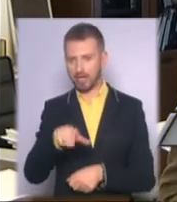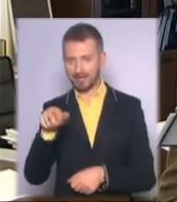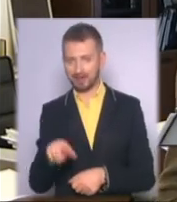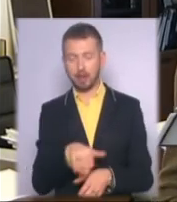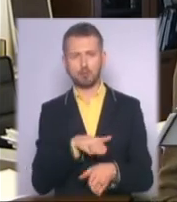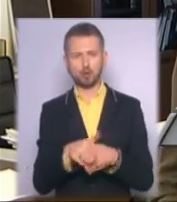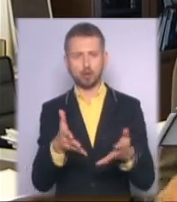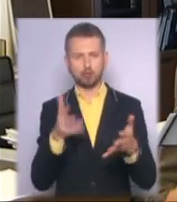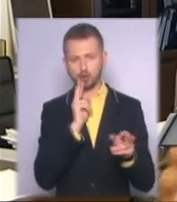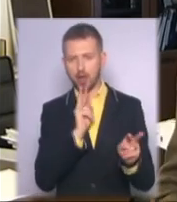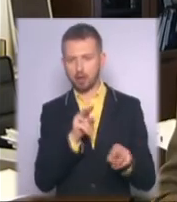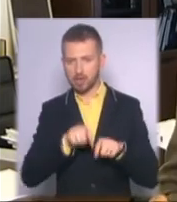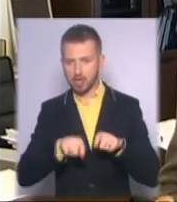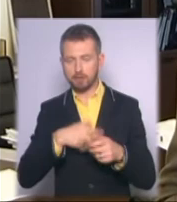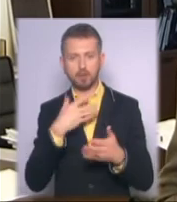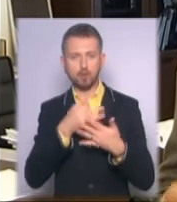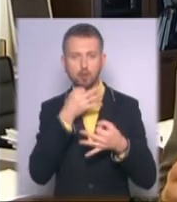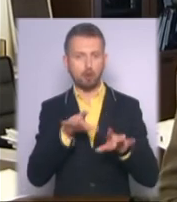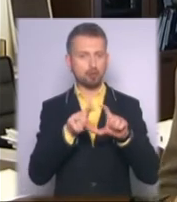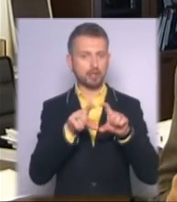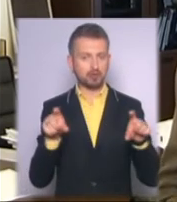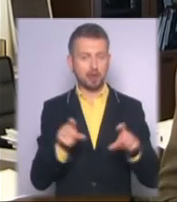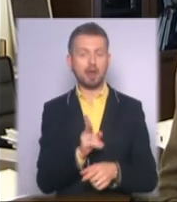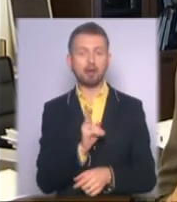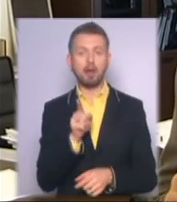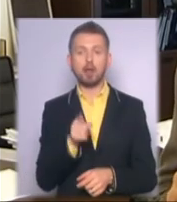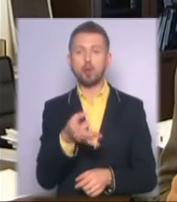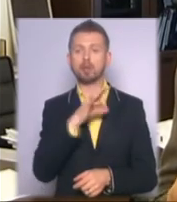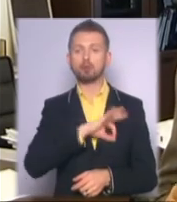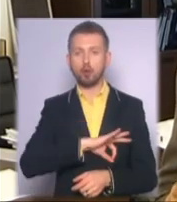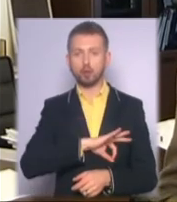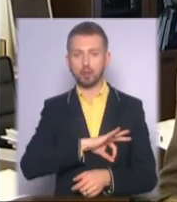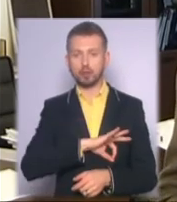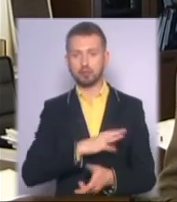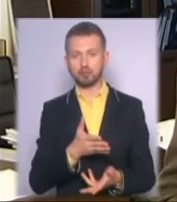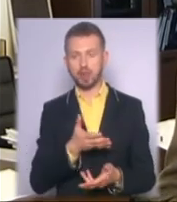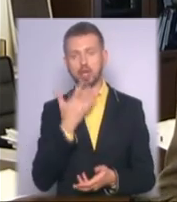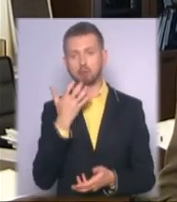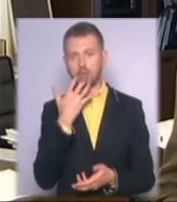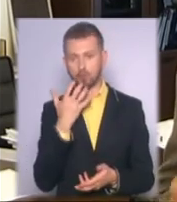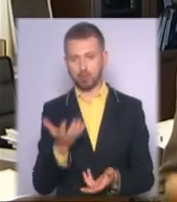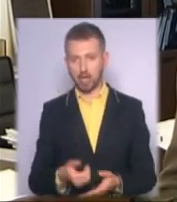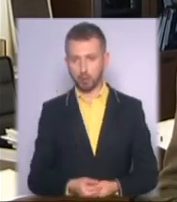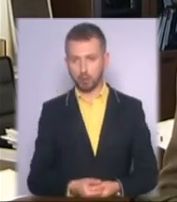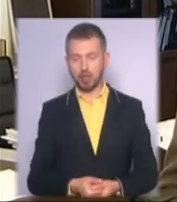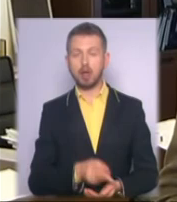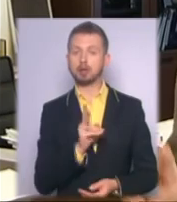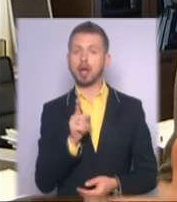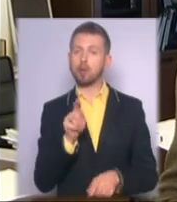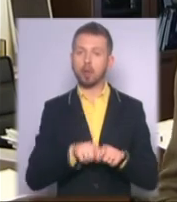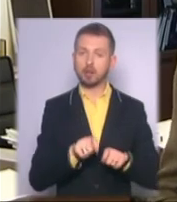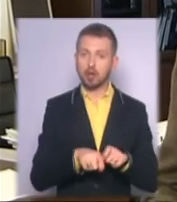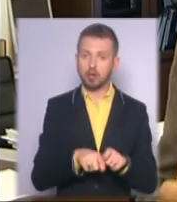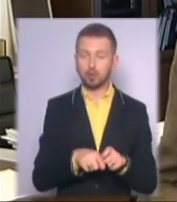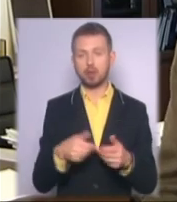чітко контролювати своє будь-яке учреждення, як воно використовує, скажімо, теплову енергію, як воно контролює, закриті